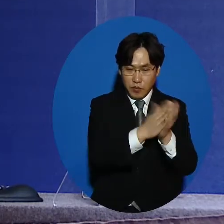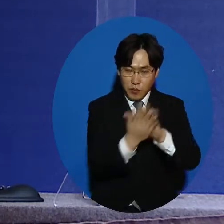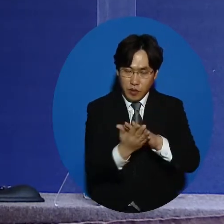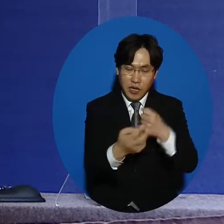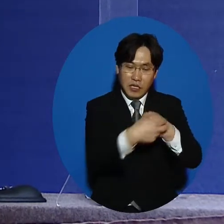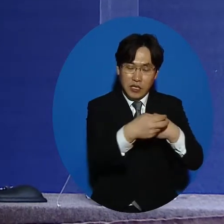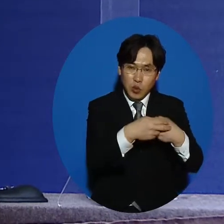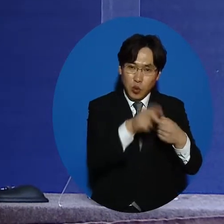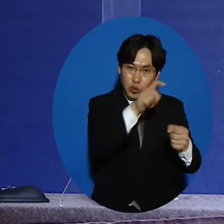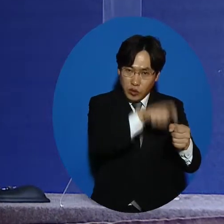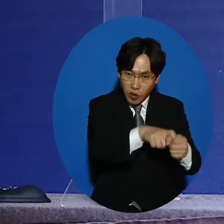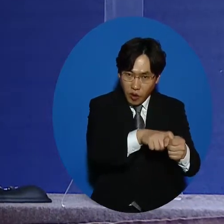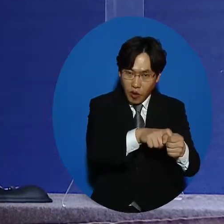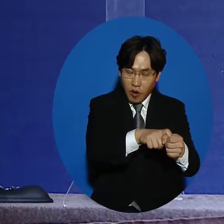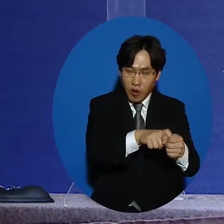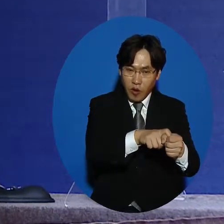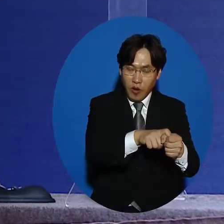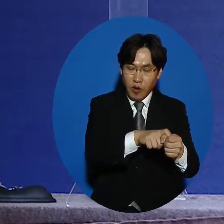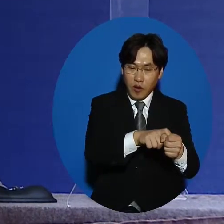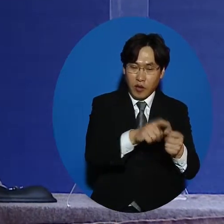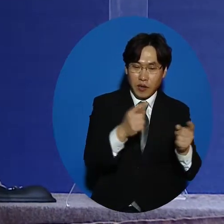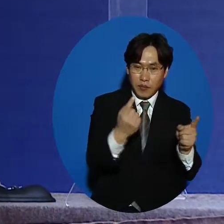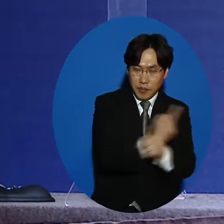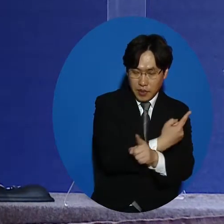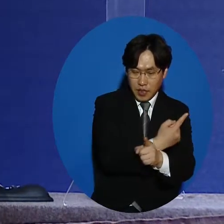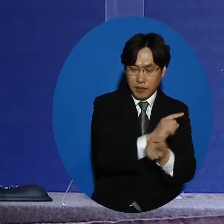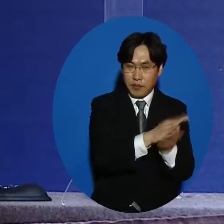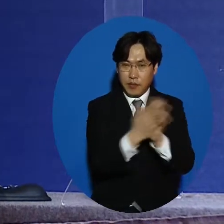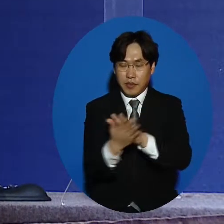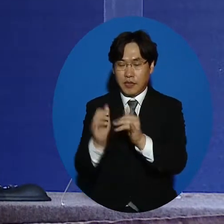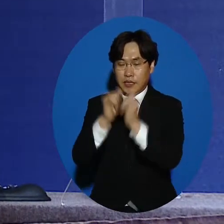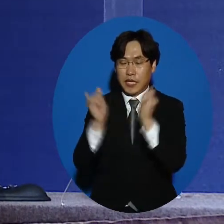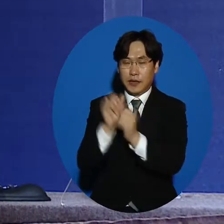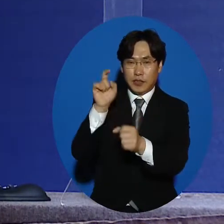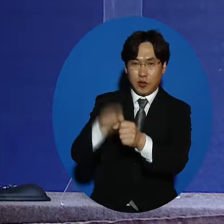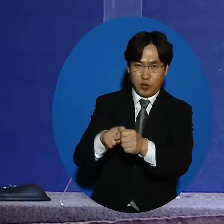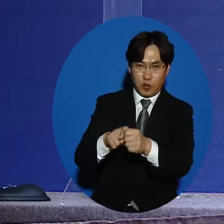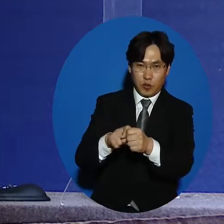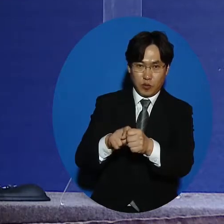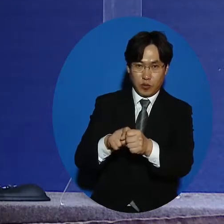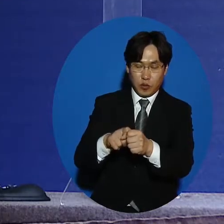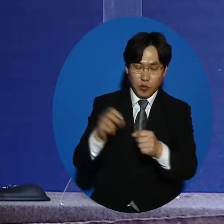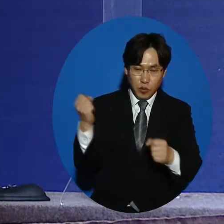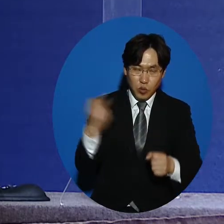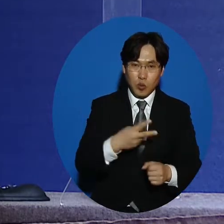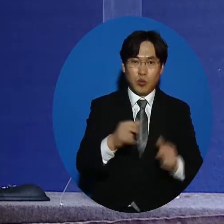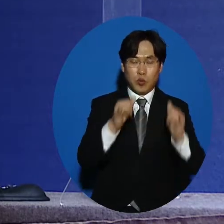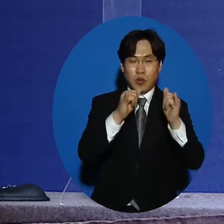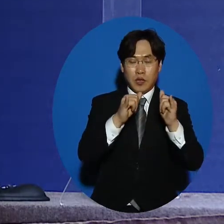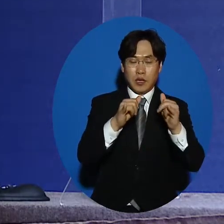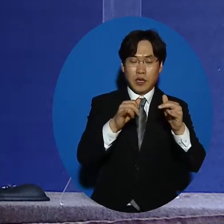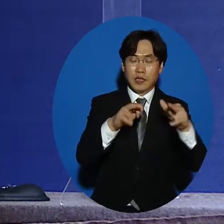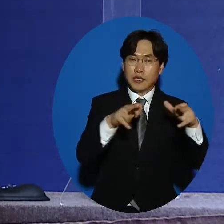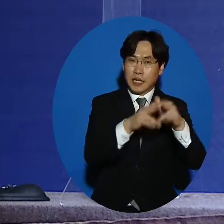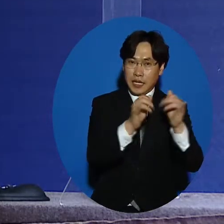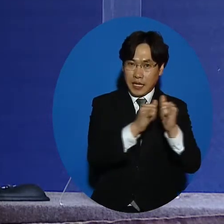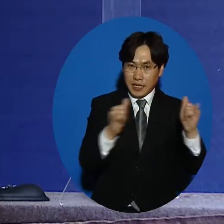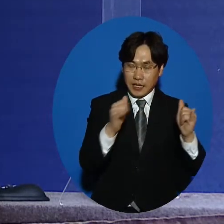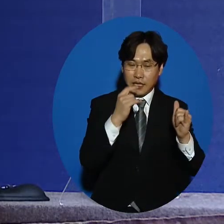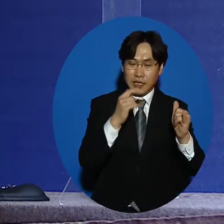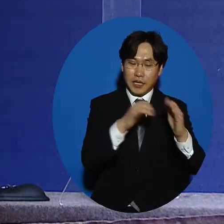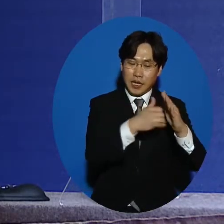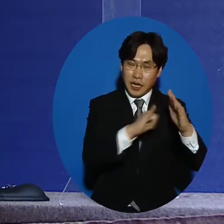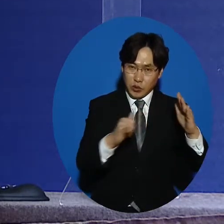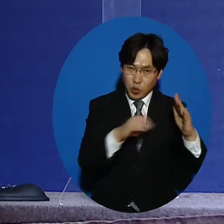모델에서 사회적인 모델로 그 패러다임 변화와 또 장애인 부모와 가족 이런